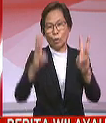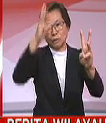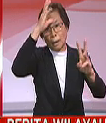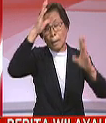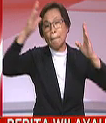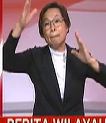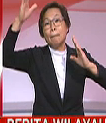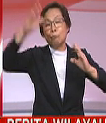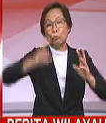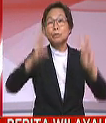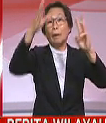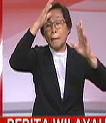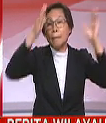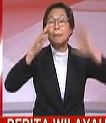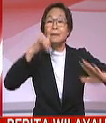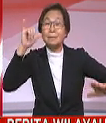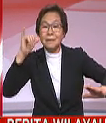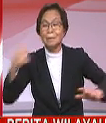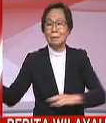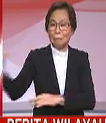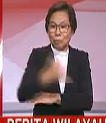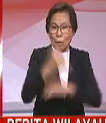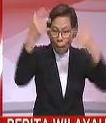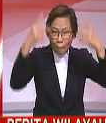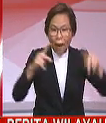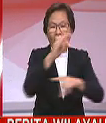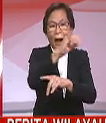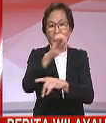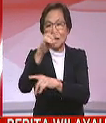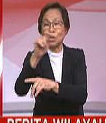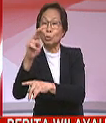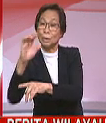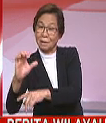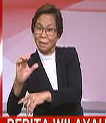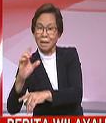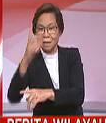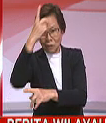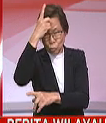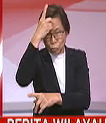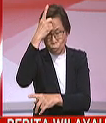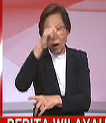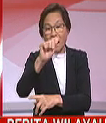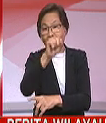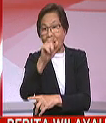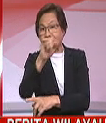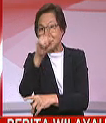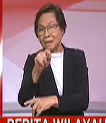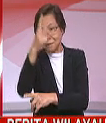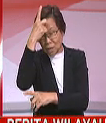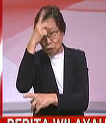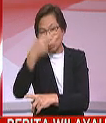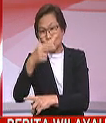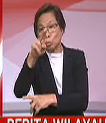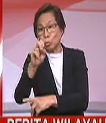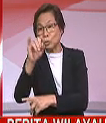Malaysia semalam. Kunjungan tersebut diketuai Presiden ICATS UC Tan Sri Dato' Amar Abdul Aziz Dato' Hussein